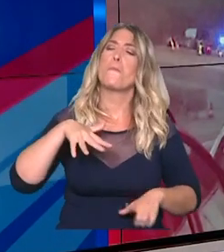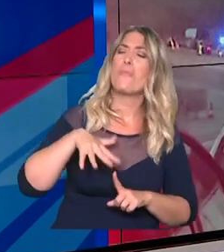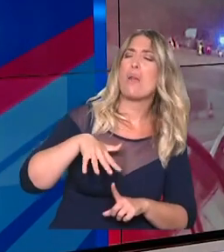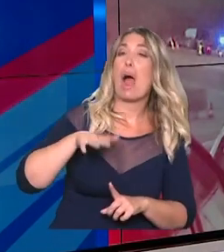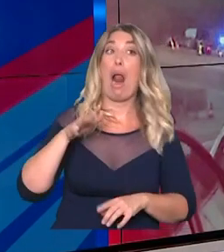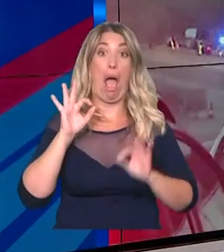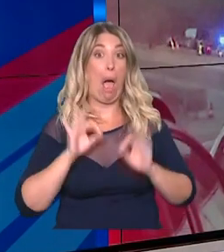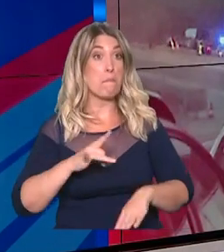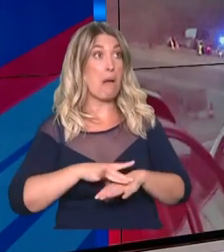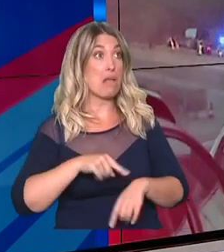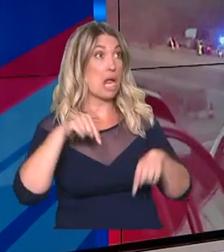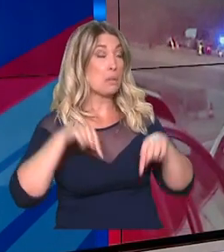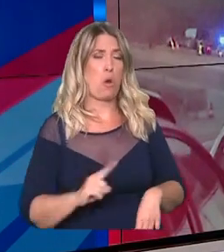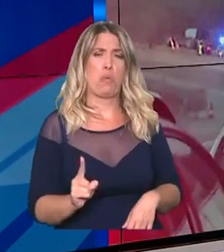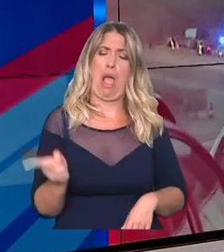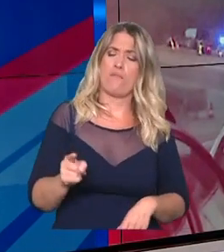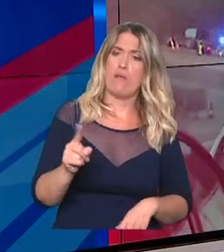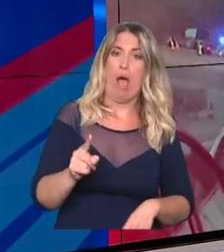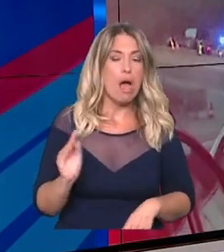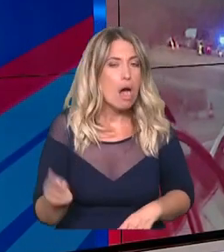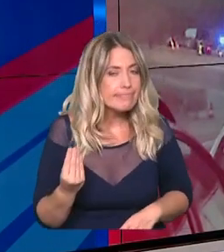δεν την ξέραμε για σήμερα. Έχουμε λοιπόν